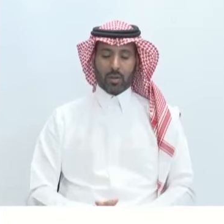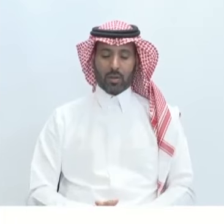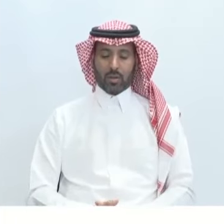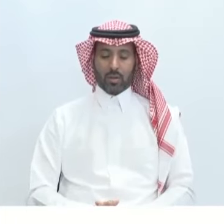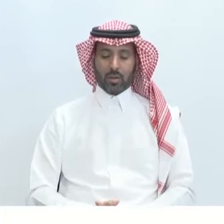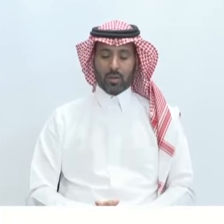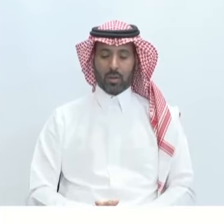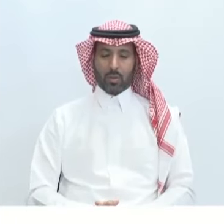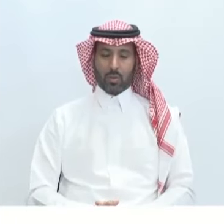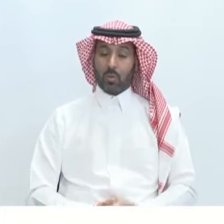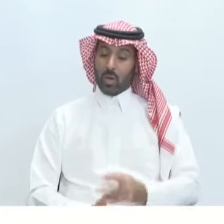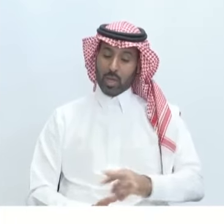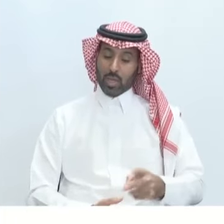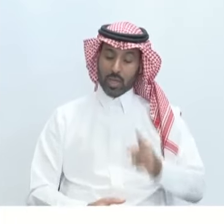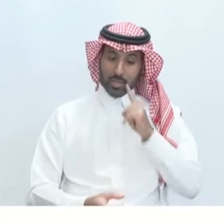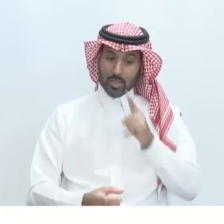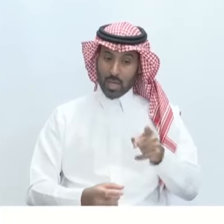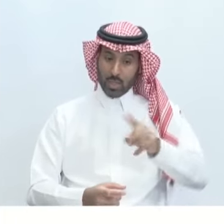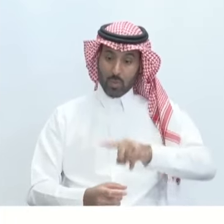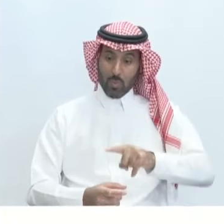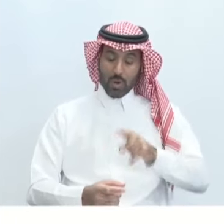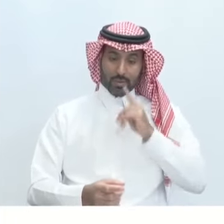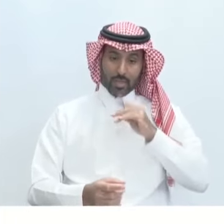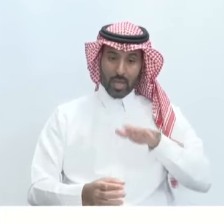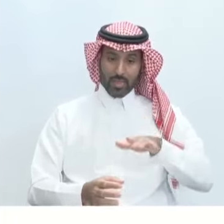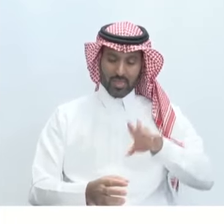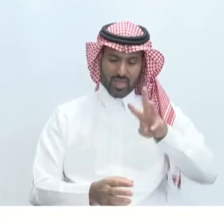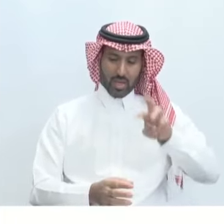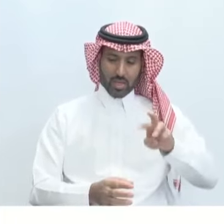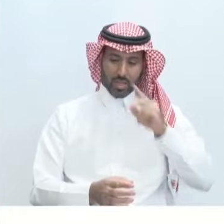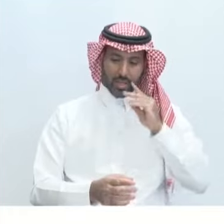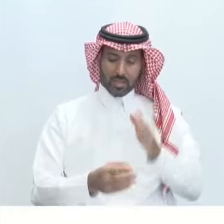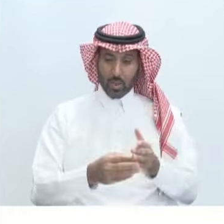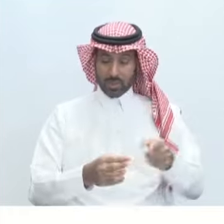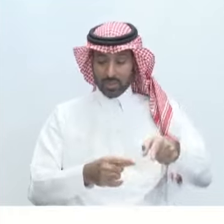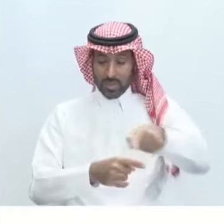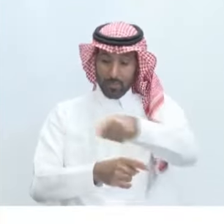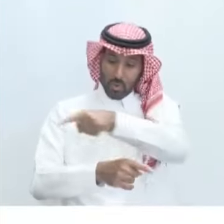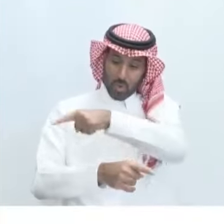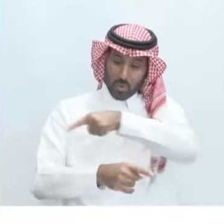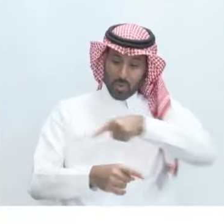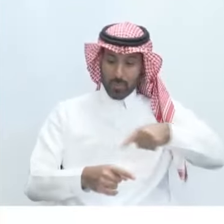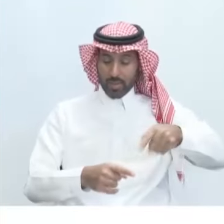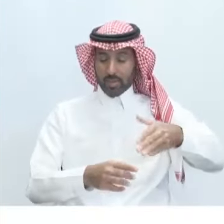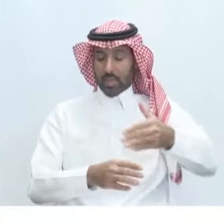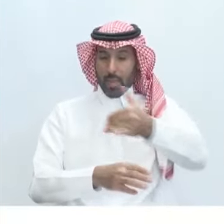غيرنا سرعه الروبوت الى 30 وزاويه الاستداره 180